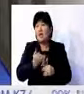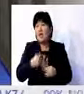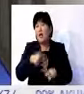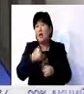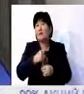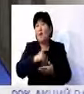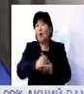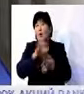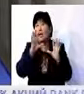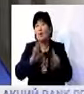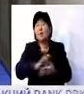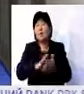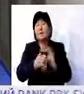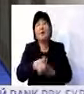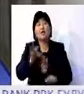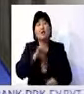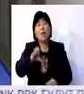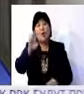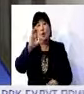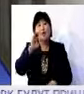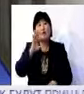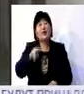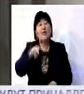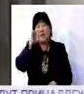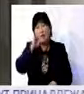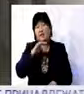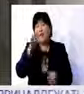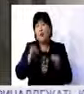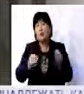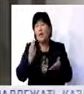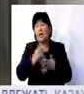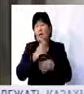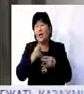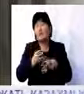основании утвержденных законом положений об использовании госсимволов Республики Казахстан судья оставил апелляцию без удовлетворения.